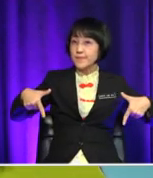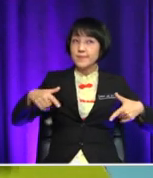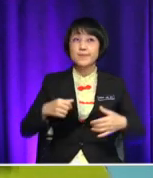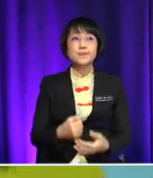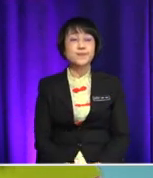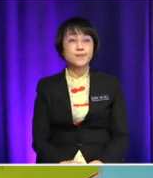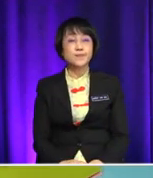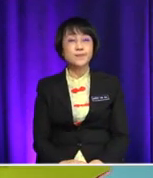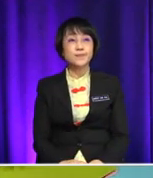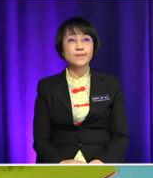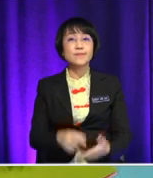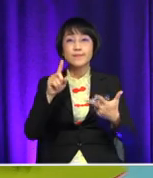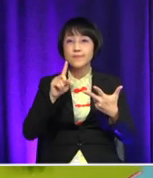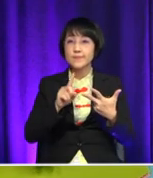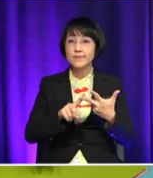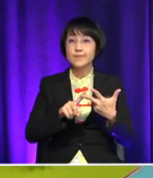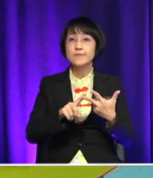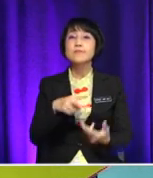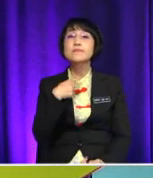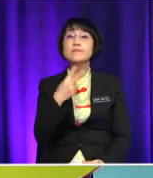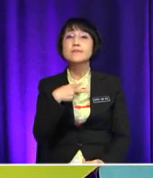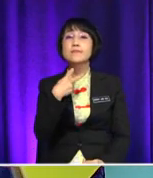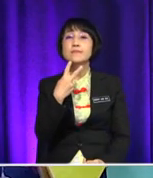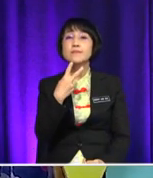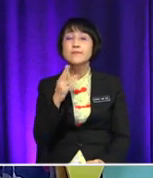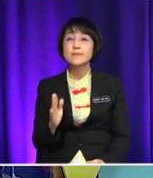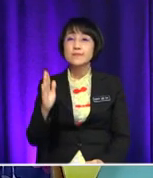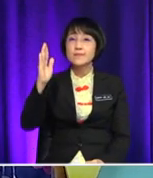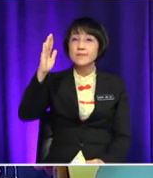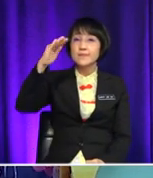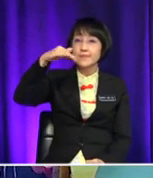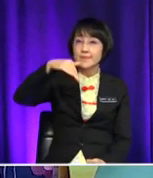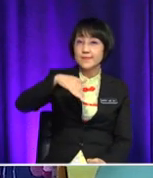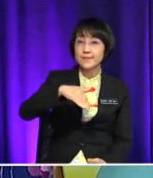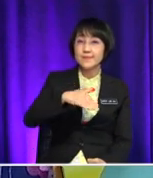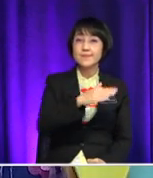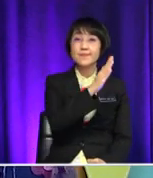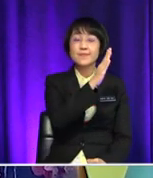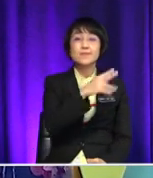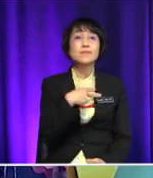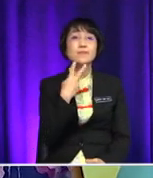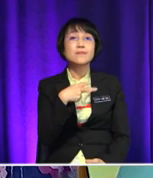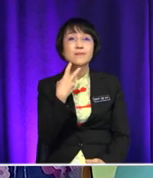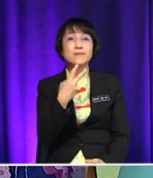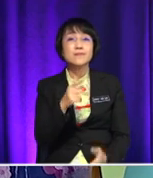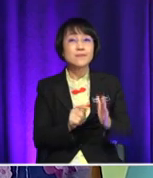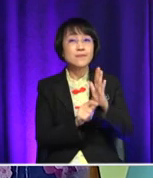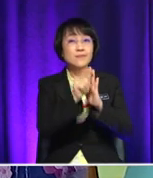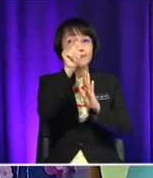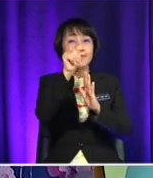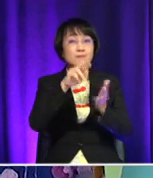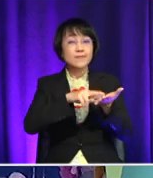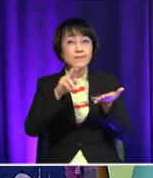yang saya tekankan tadi itu turun naik nada mesti ada suara itu tinggi rendah dalam